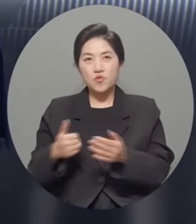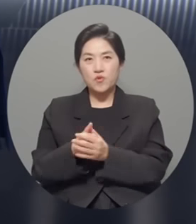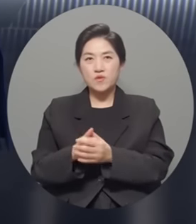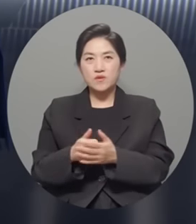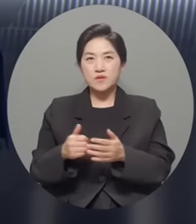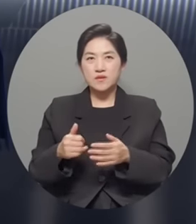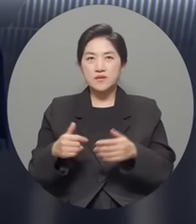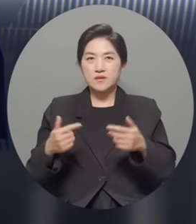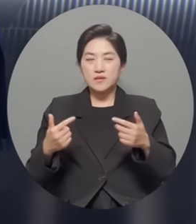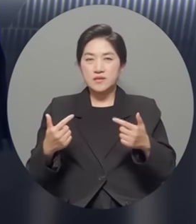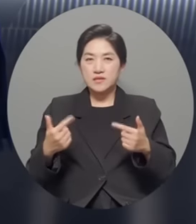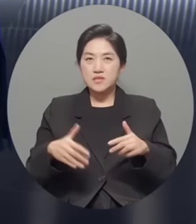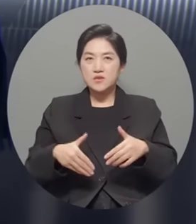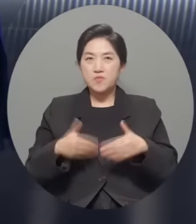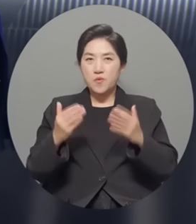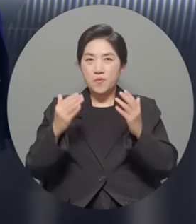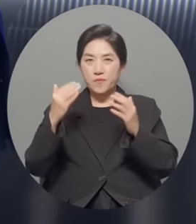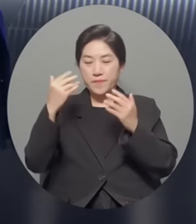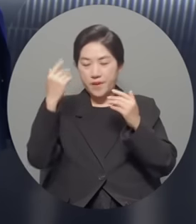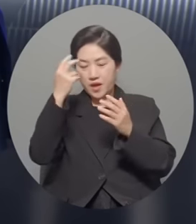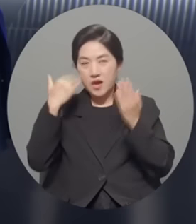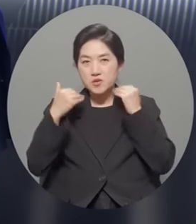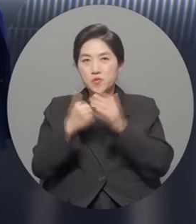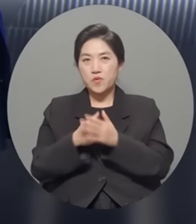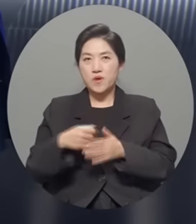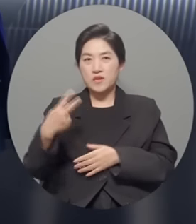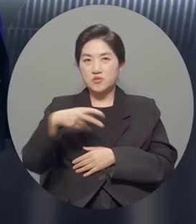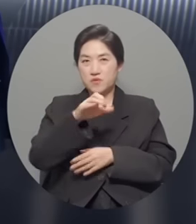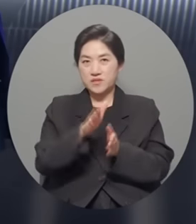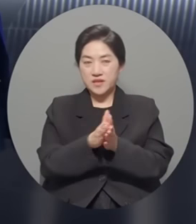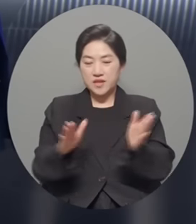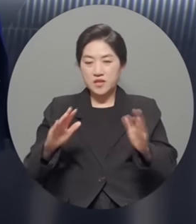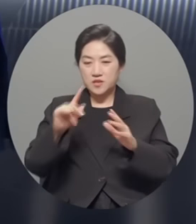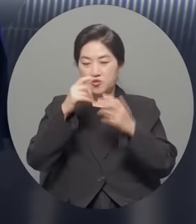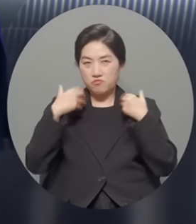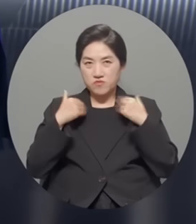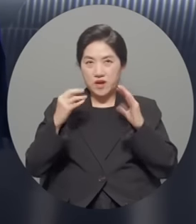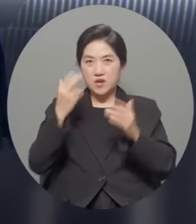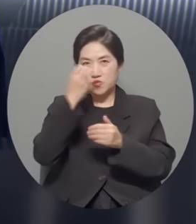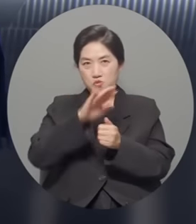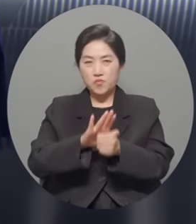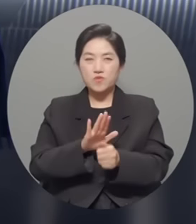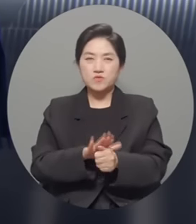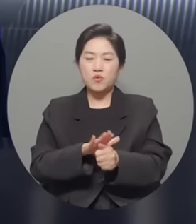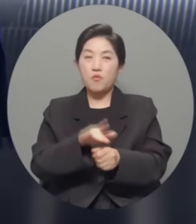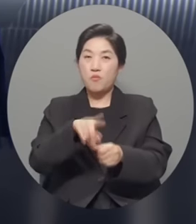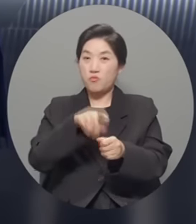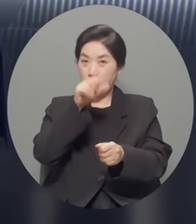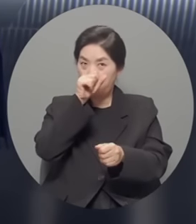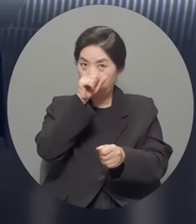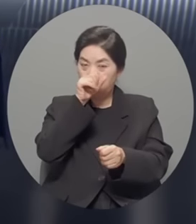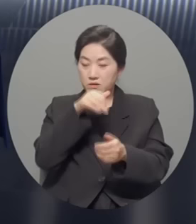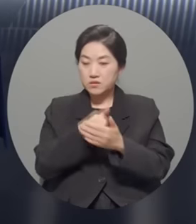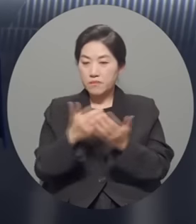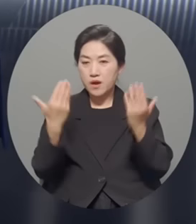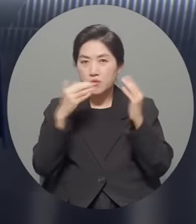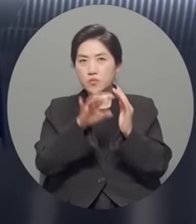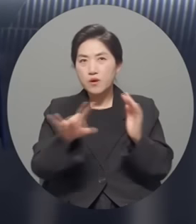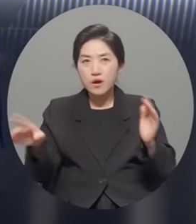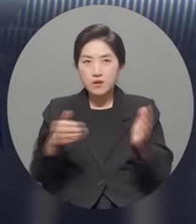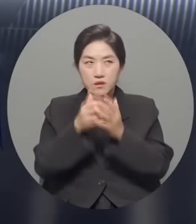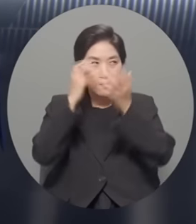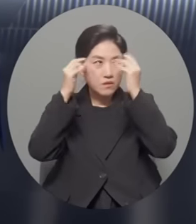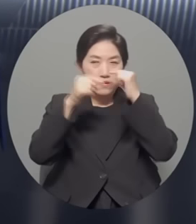개 학교에서 본격 시행됐습니다. 국가가 아이 돌봄을 지원한다는 좋은 취지이지만 일선 학교에서는